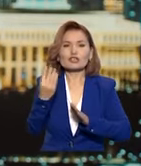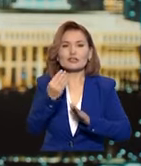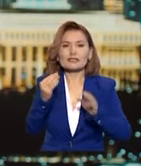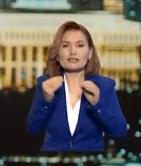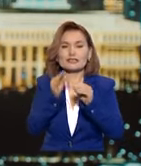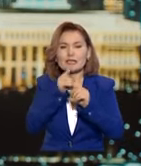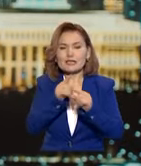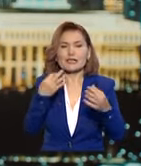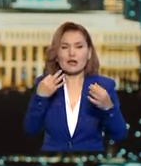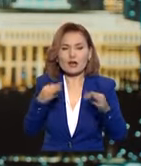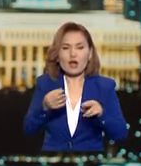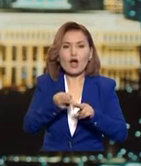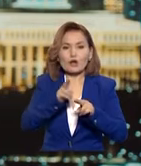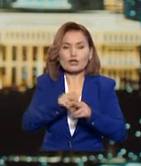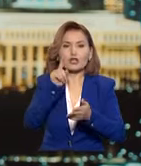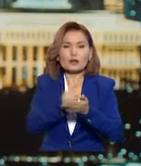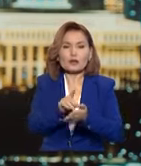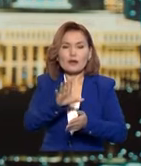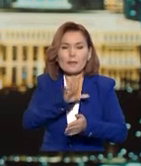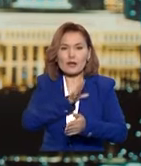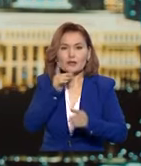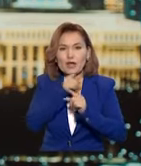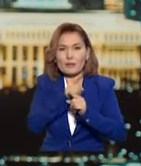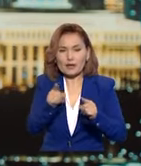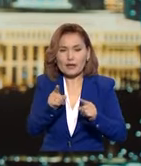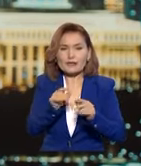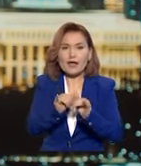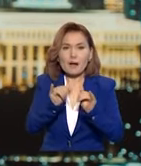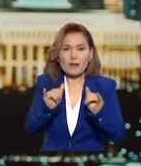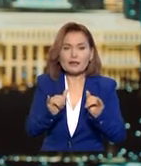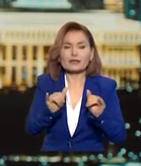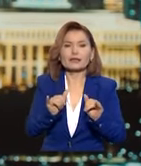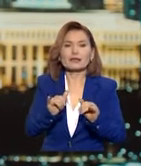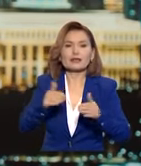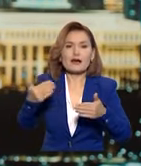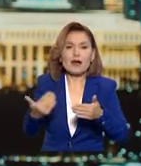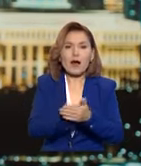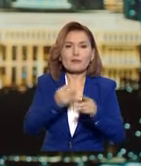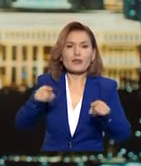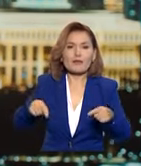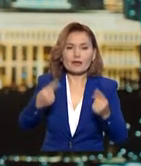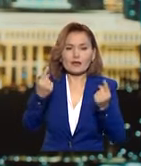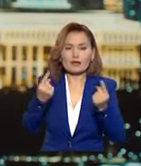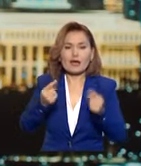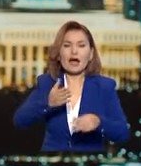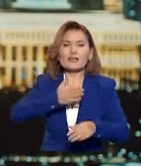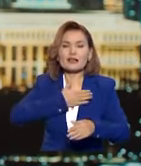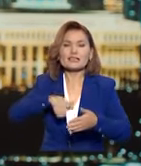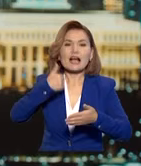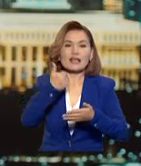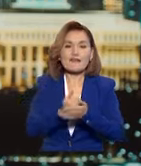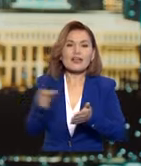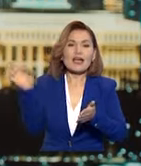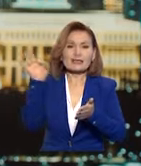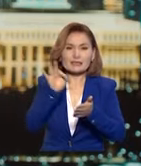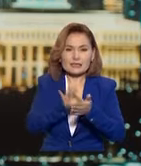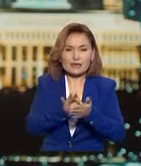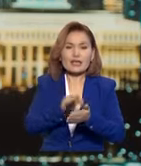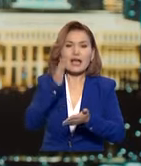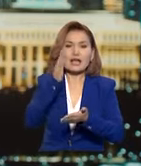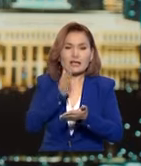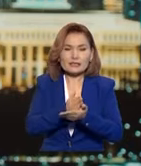независимости, которое должно стать периодом всесторонней модернизации и обновления. Наша главная цель состоит